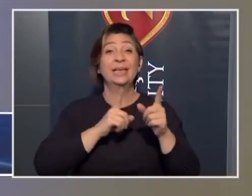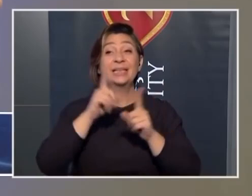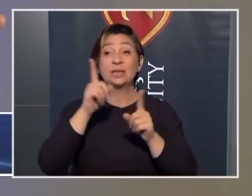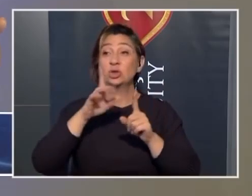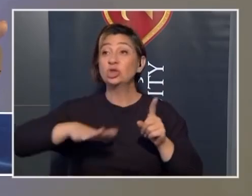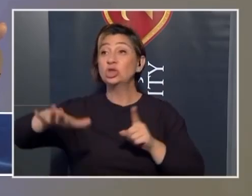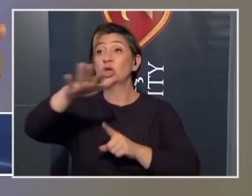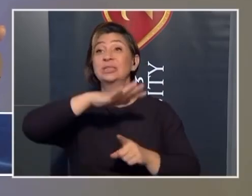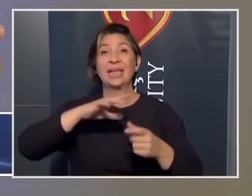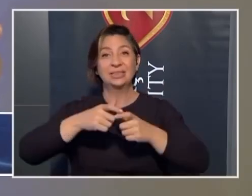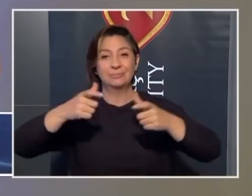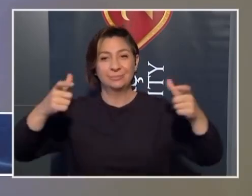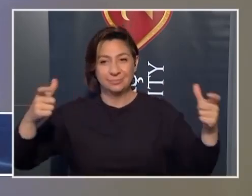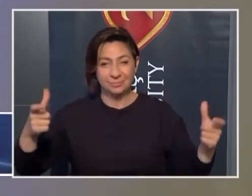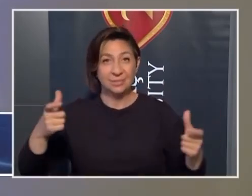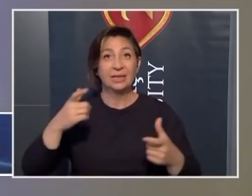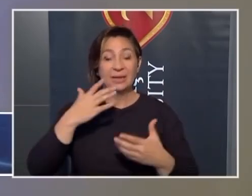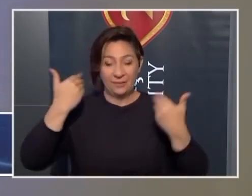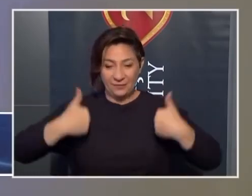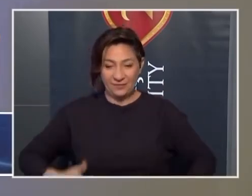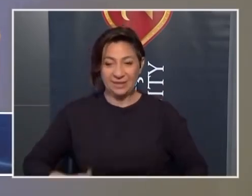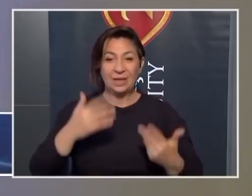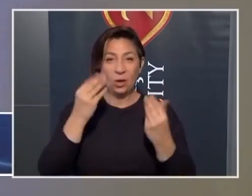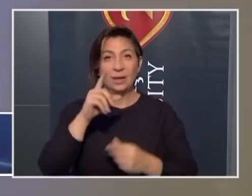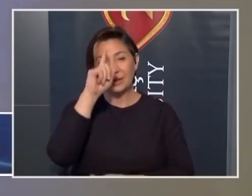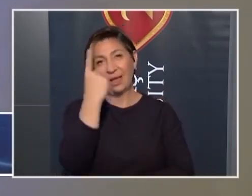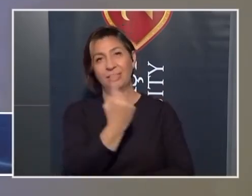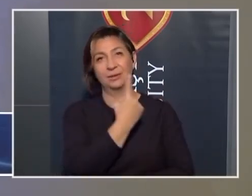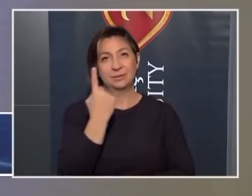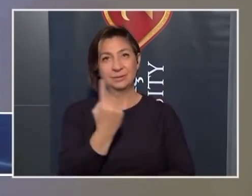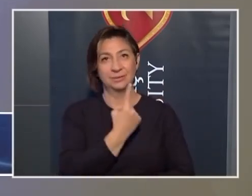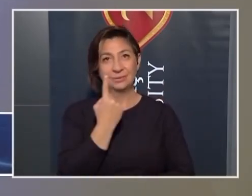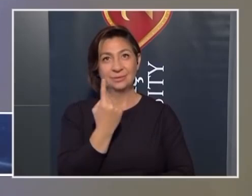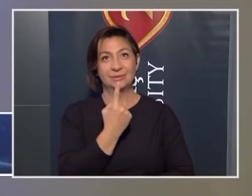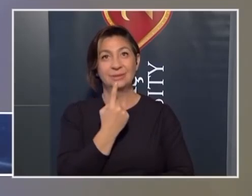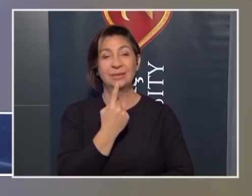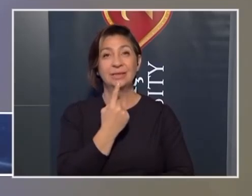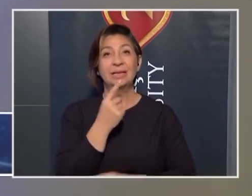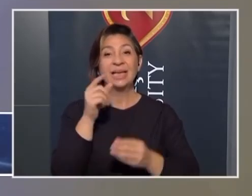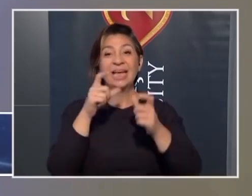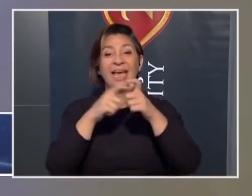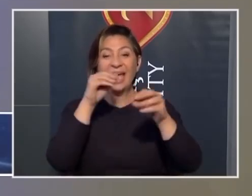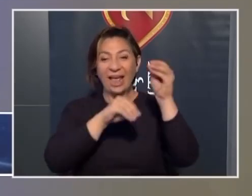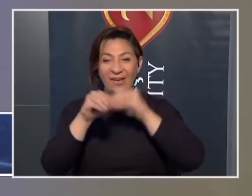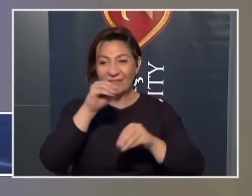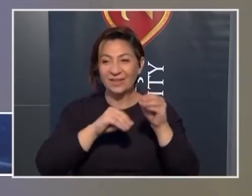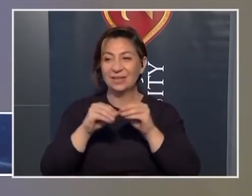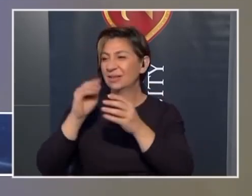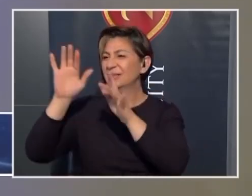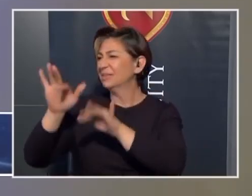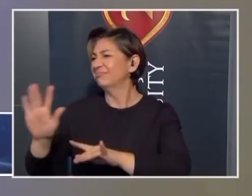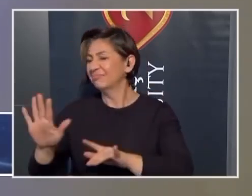sosyal çevresi gelişmiş, fiziksel olarak çoğunlukla yalnız, canavardan grafik öğeleri metin öğelere tercih